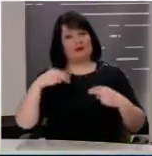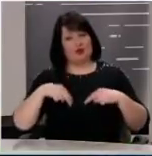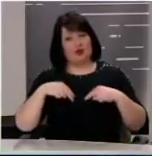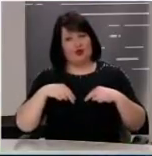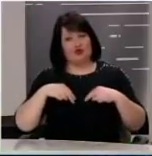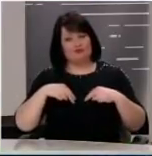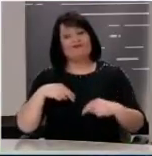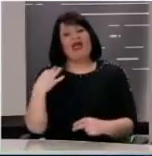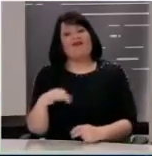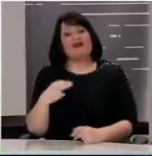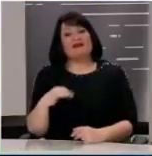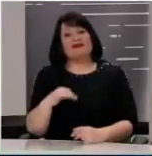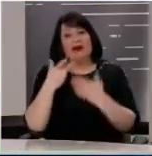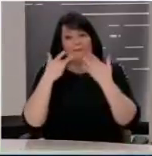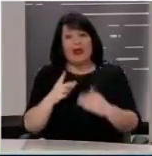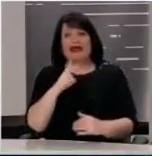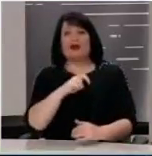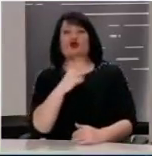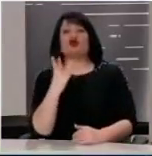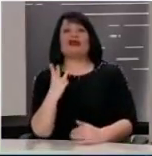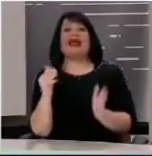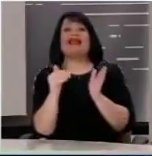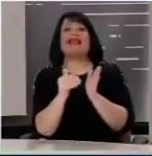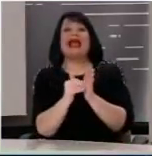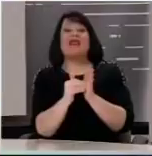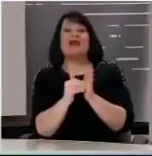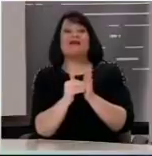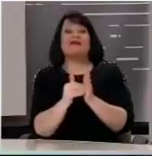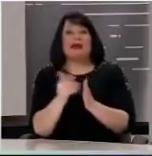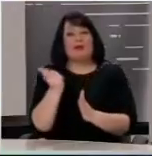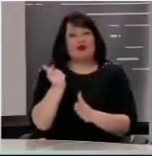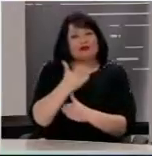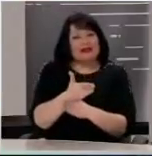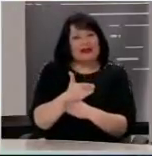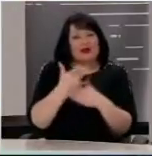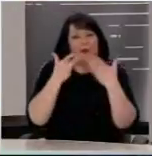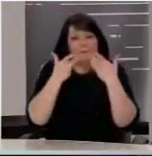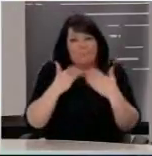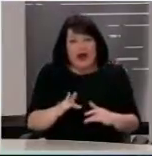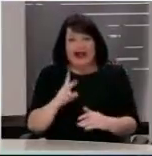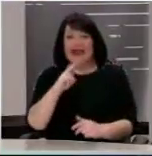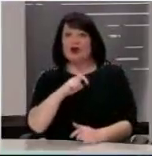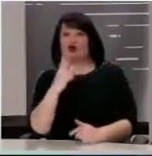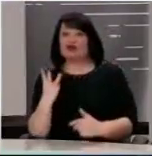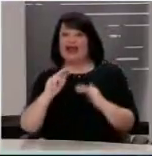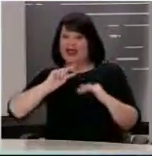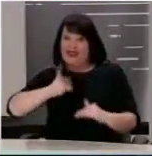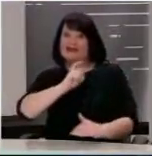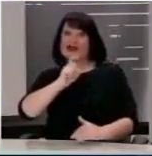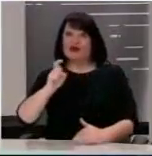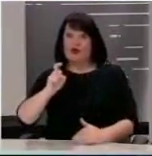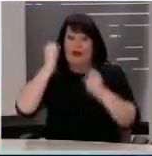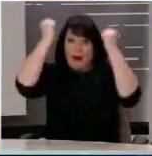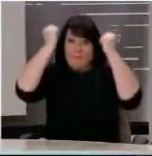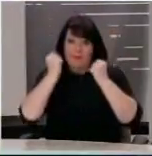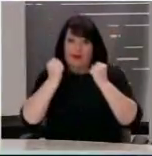παραιτηθεί για 23 χιλιάρικα, για 23 χιλιάδες ευρώ. Για τα 23 δισεκατομμύρια που είναι η